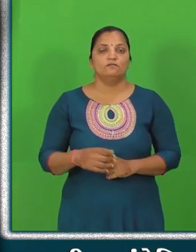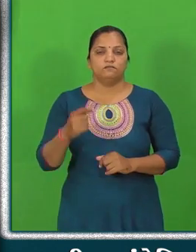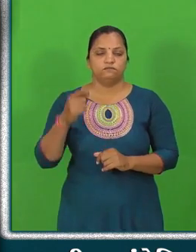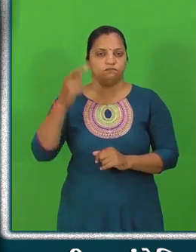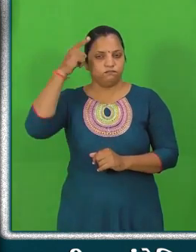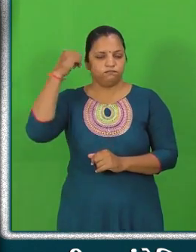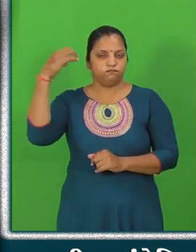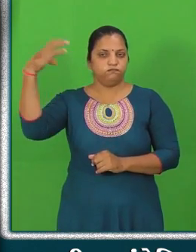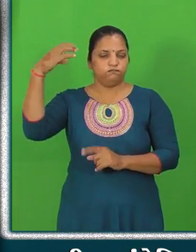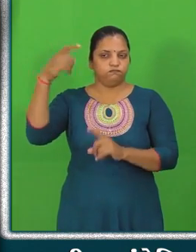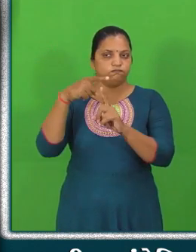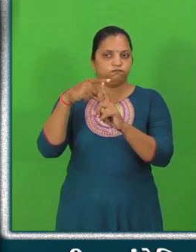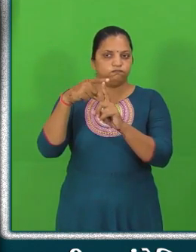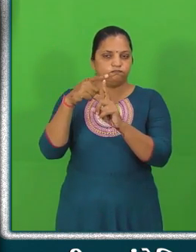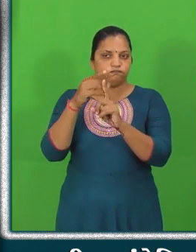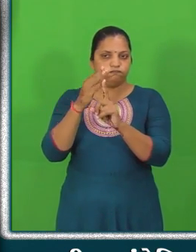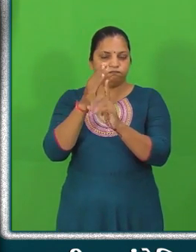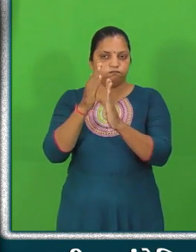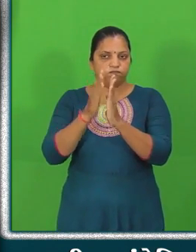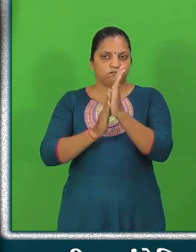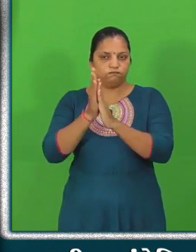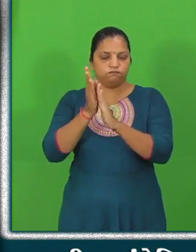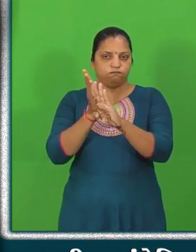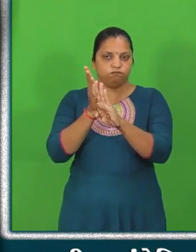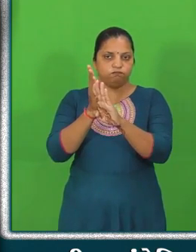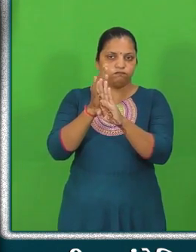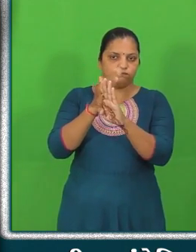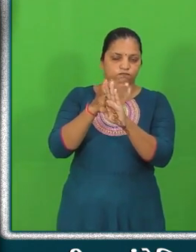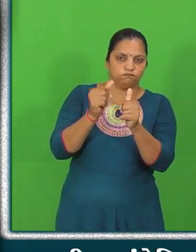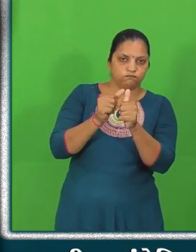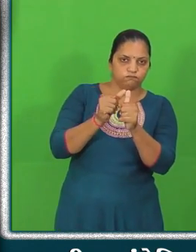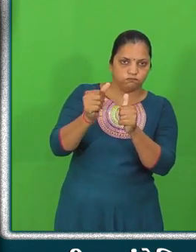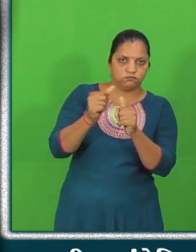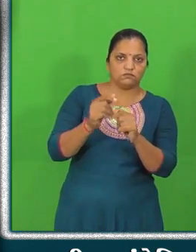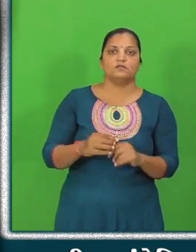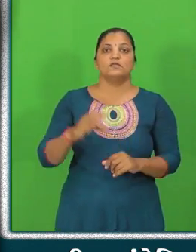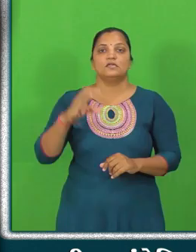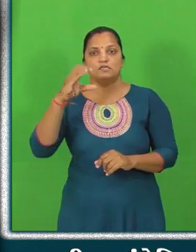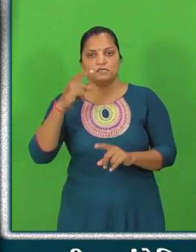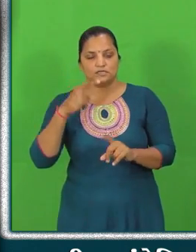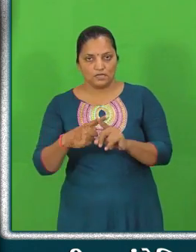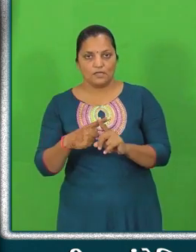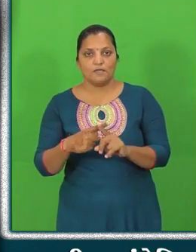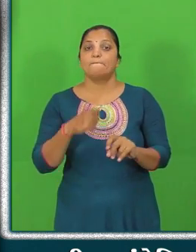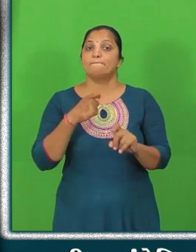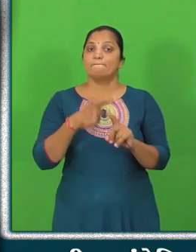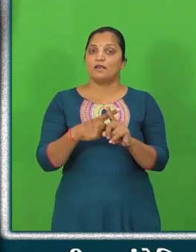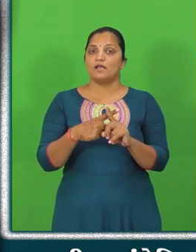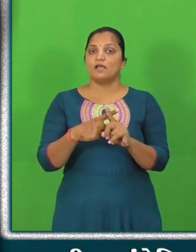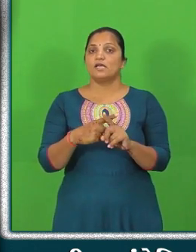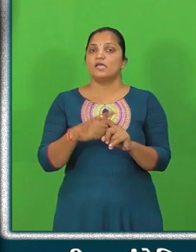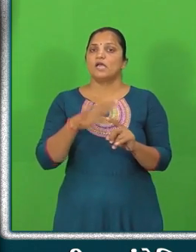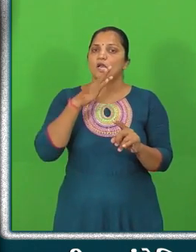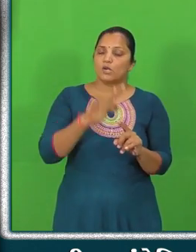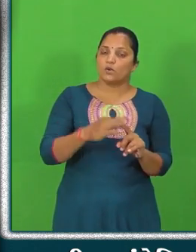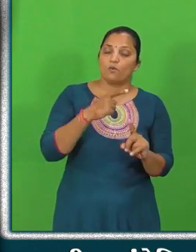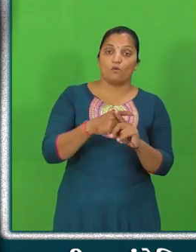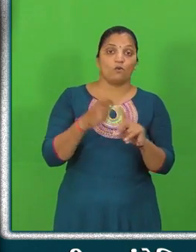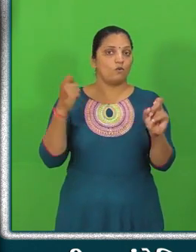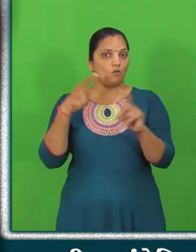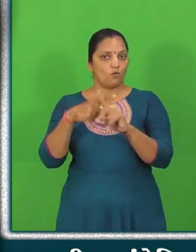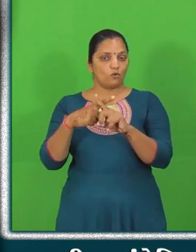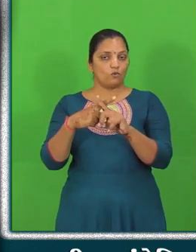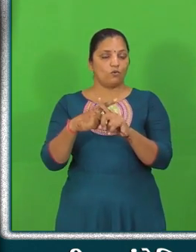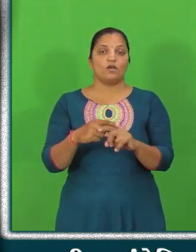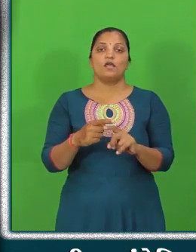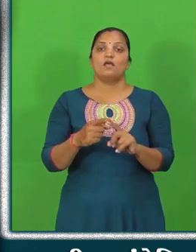પ્રતિબિંબ નું સ્થાન વક્રતા કેન્દ્રથી દૂર, પ્રતિબિંબ નો પ્રકાર વાસ્તવિક અને ઉલટું, પ્રતિબિંબ નું